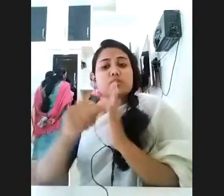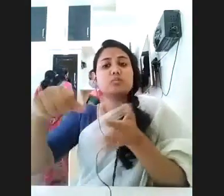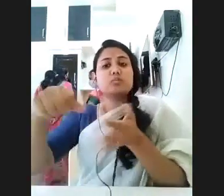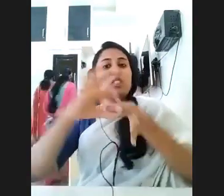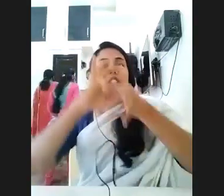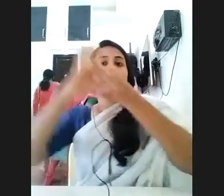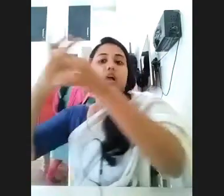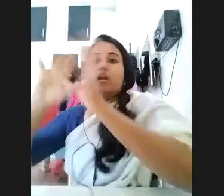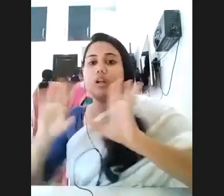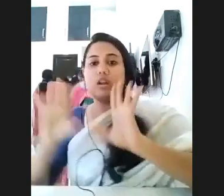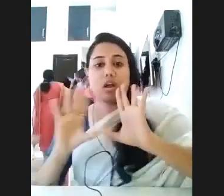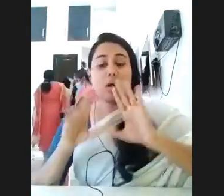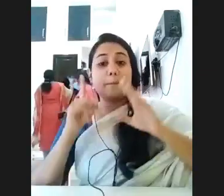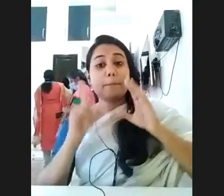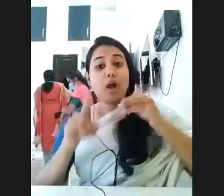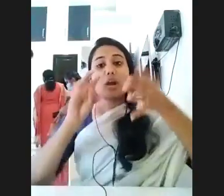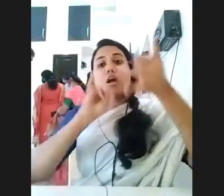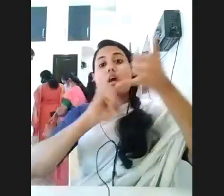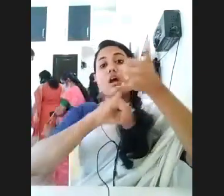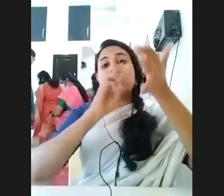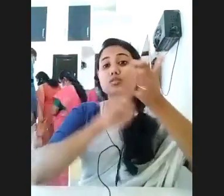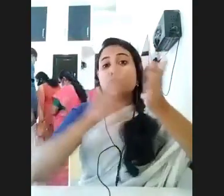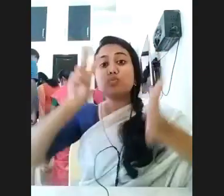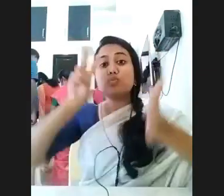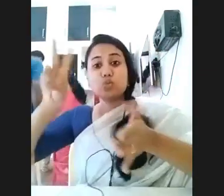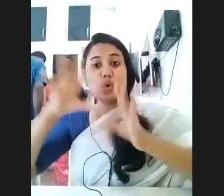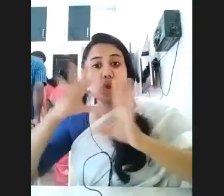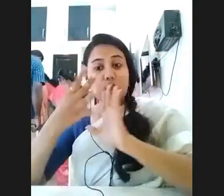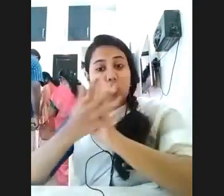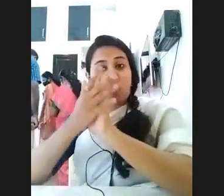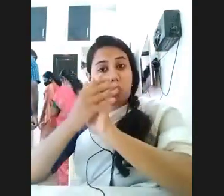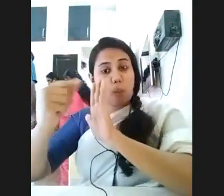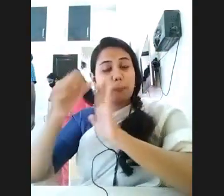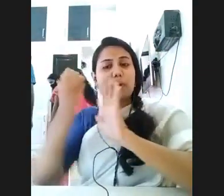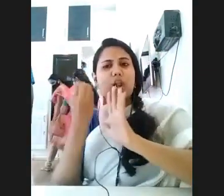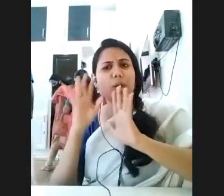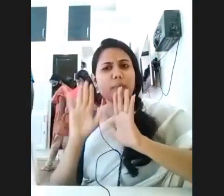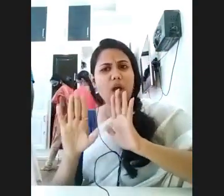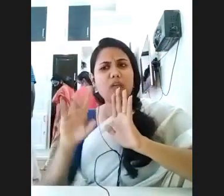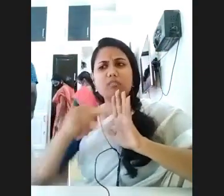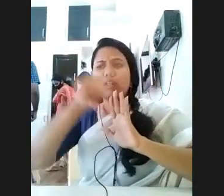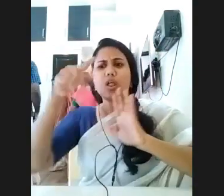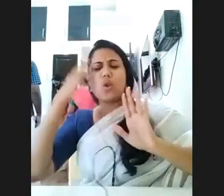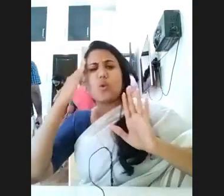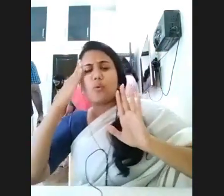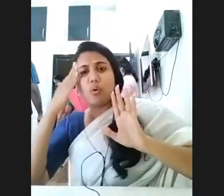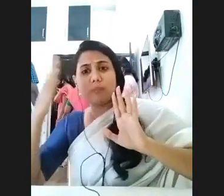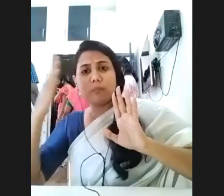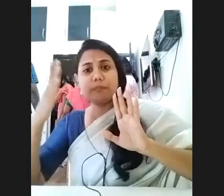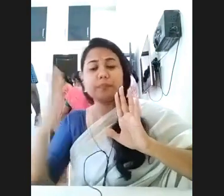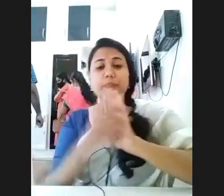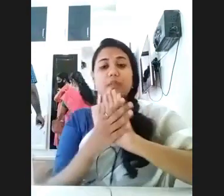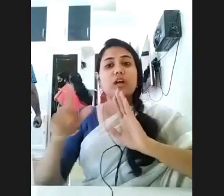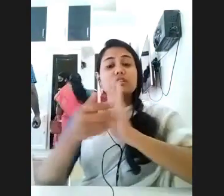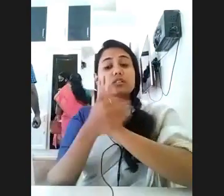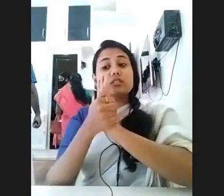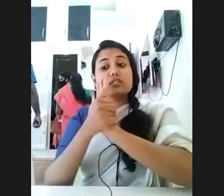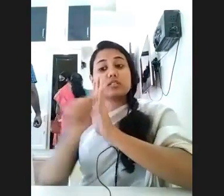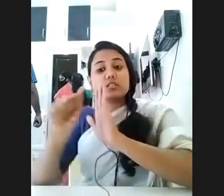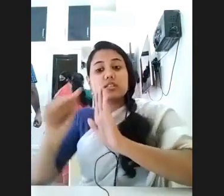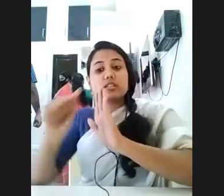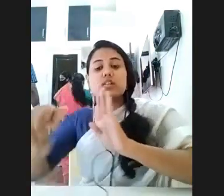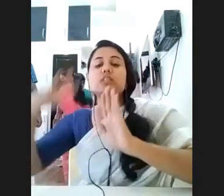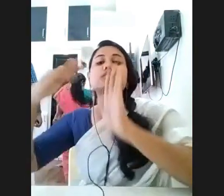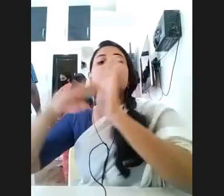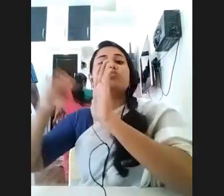ഡിപ്പെൻഡൻ്റ് അല്ല. ബട്ട് SMN2 കോപ്പി നമ്പർ അറിഞ്ഞിരിക്കുന്നത് ഒരു റഫ് ഐഡിയ നമുക്ക് കിട്ടുന്നതാണ്. ആ കുട്ടിയുടെ കഴിവ് ഇതുവരെ നമുക്ക് എത്താന്നുള്ള ഒരു ഐഡിയ